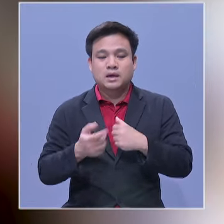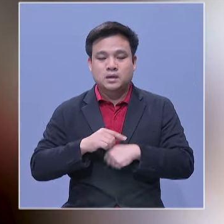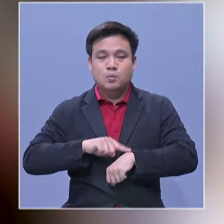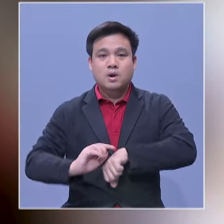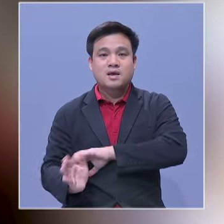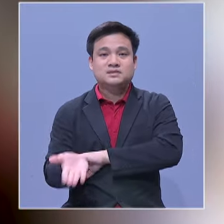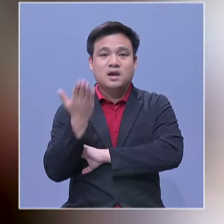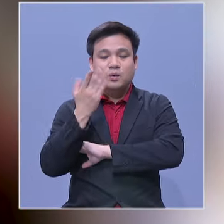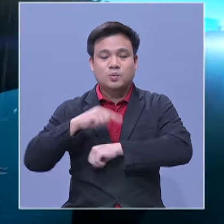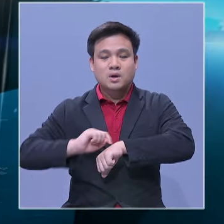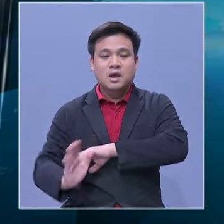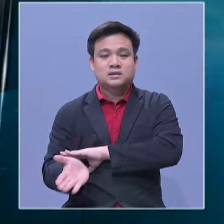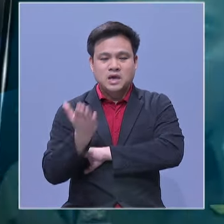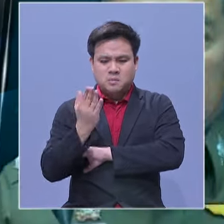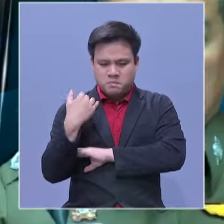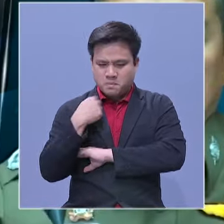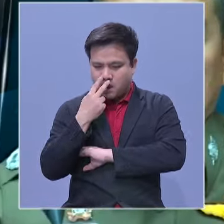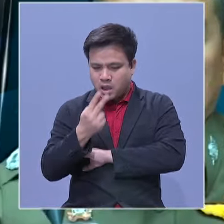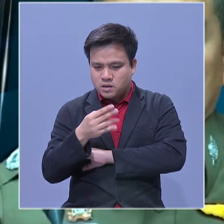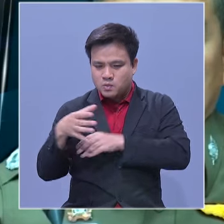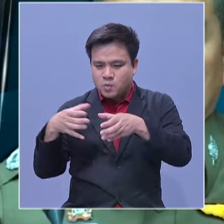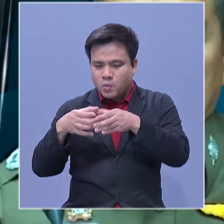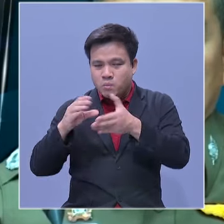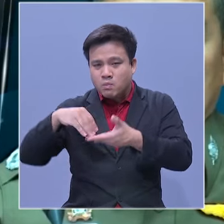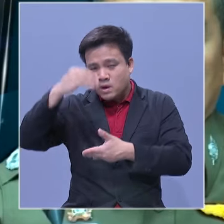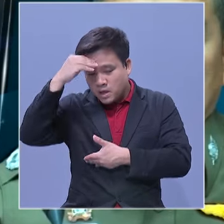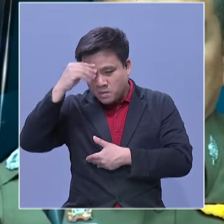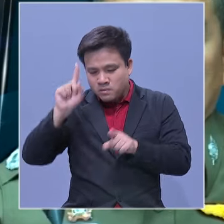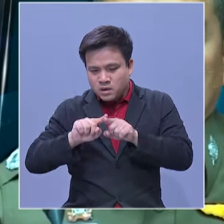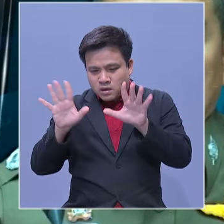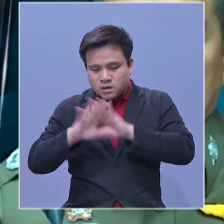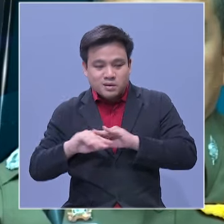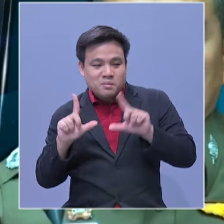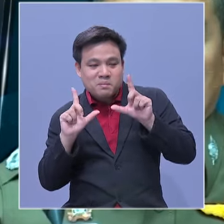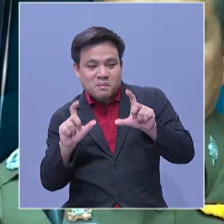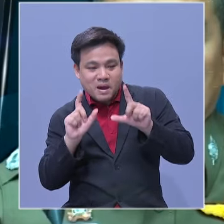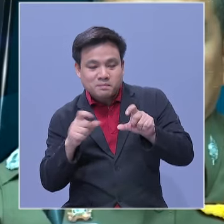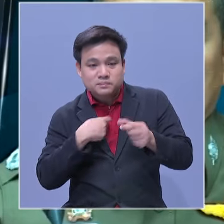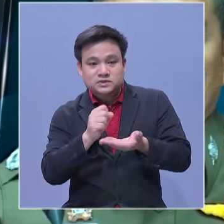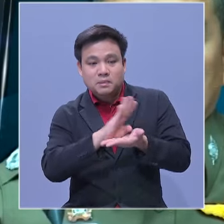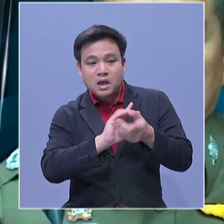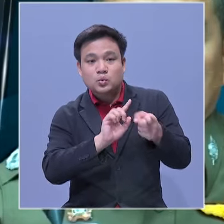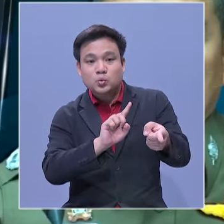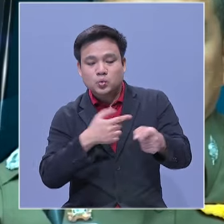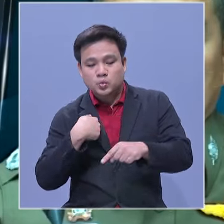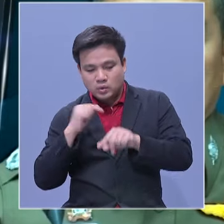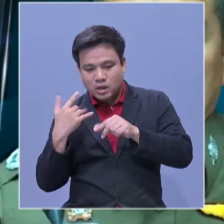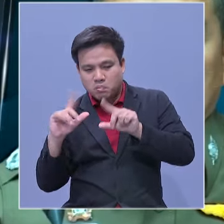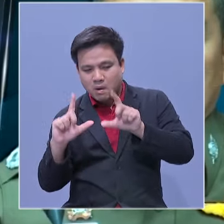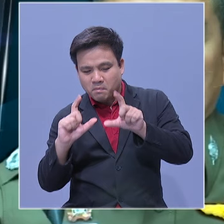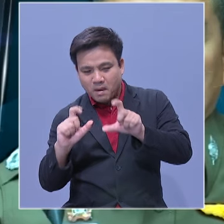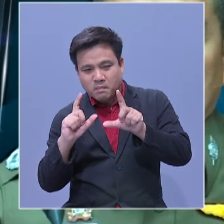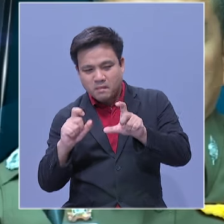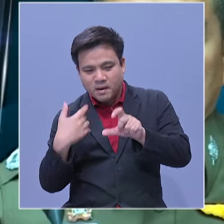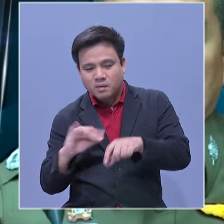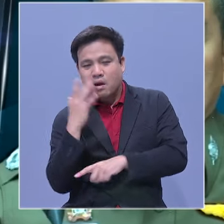าก่อนวันเกิดเหตุค่ะมีกลุ่มนักศึกษาบางกลุ่มเหมือนมาถ่ายรูปแล้วก็เยาะเย้ยกันอยู่หน้าสถาบันแล้วก็มาลงมือก่อเหตุในช่วง